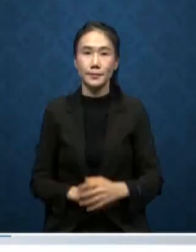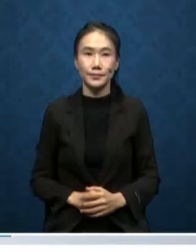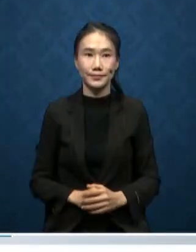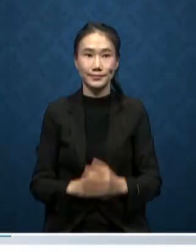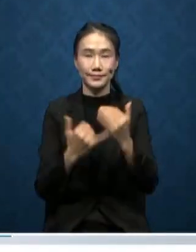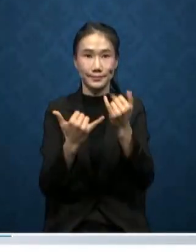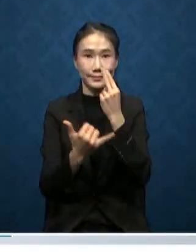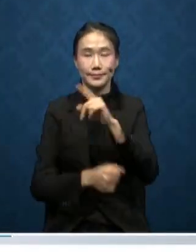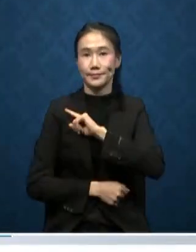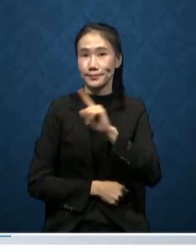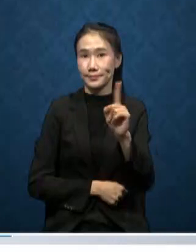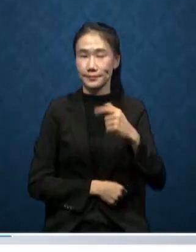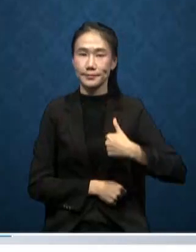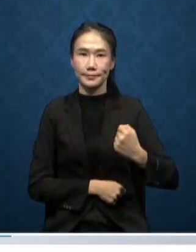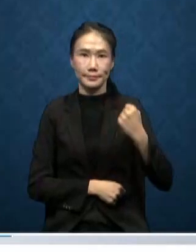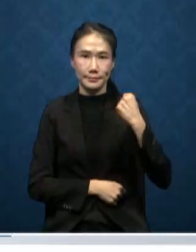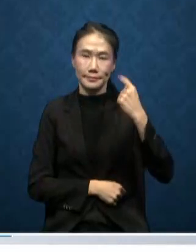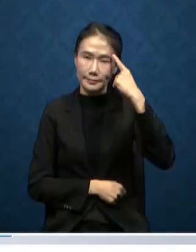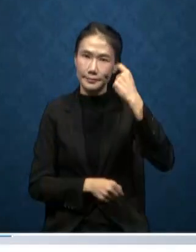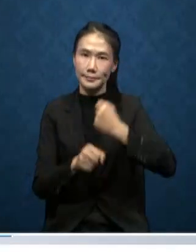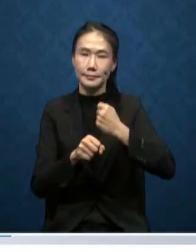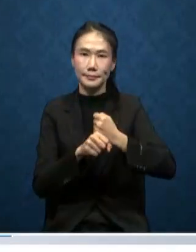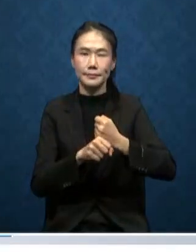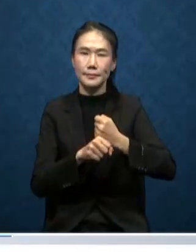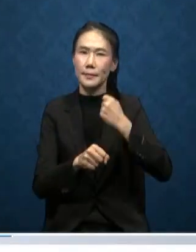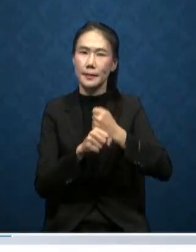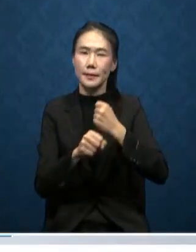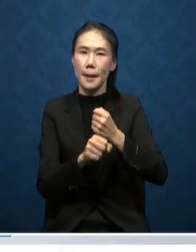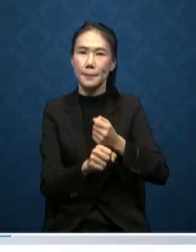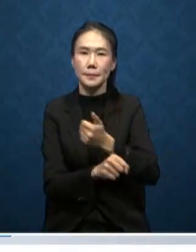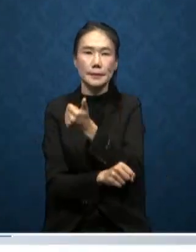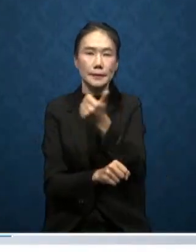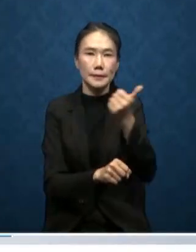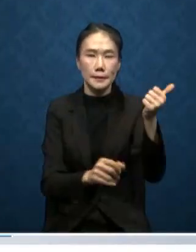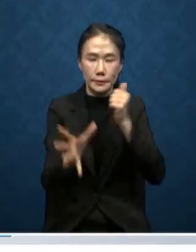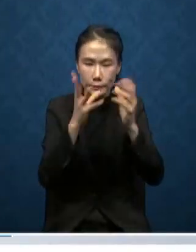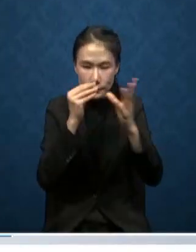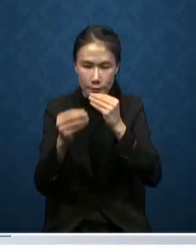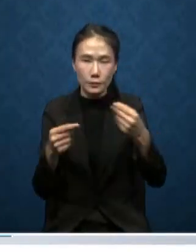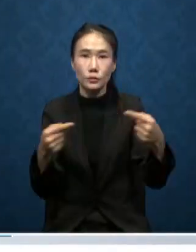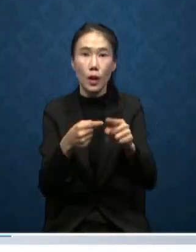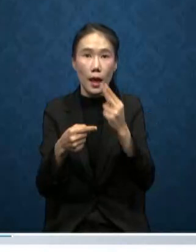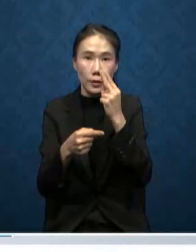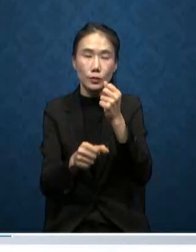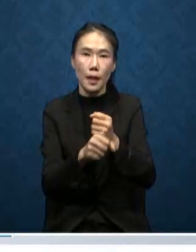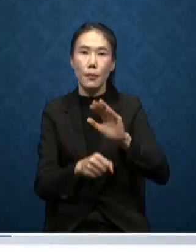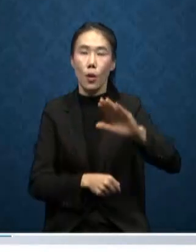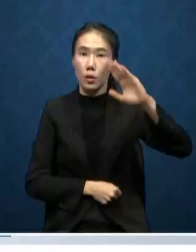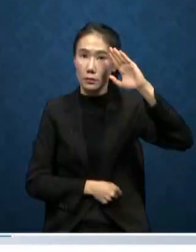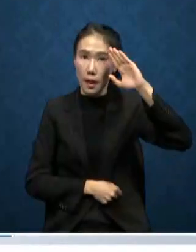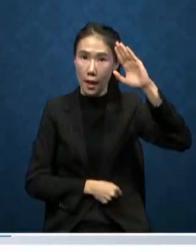ให้มีหน้าที่และอำนาจในการกระทำกิจการหรือศึกษาเรื่องใดๆที่เกี่ยวกับการทหาร